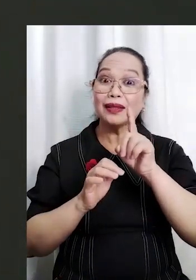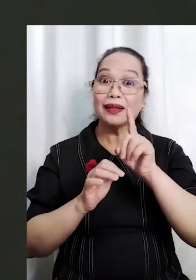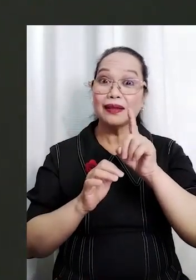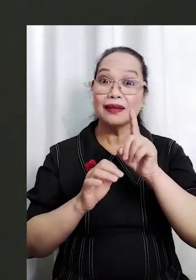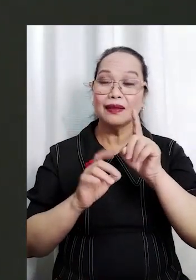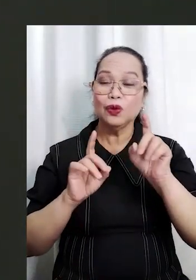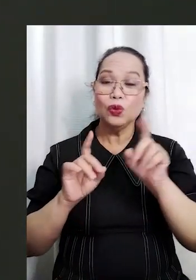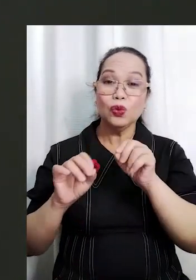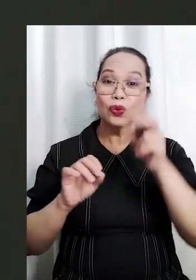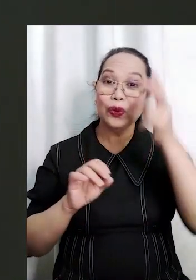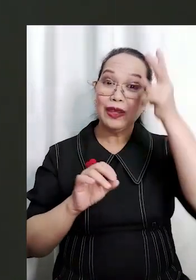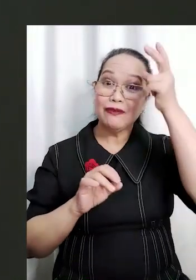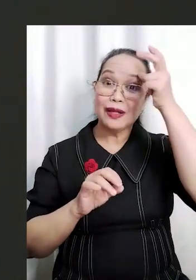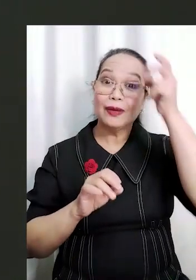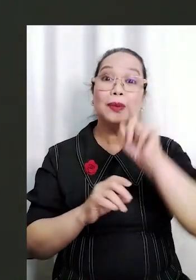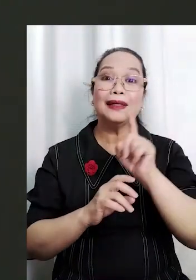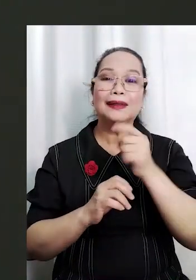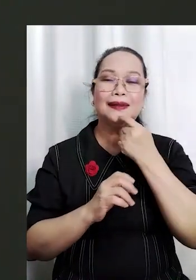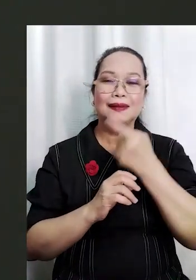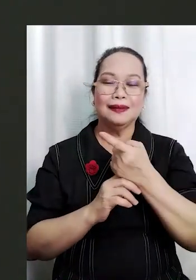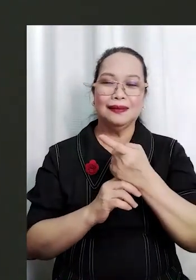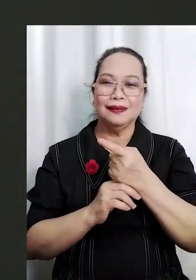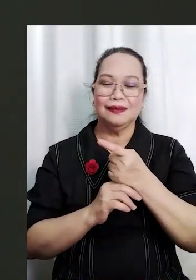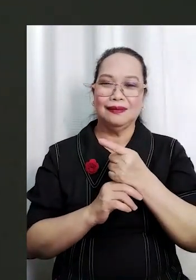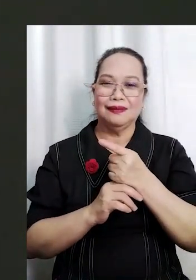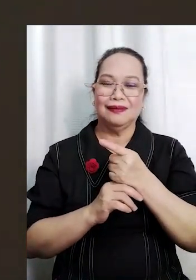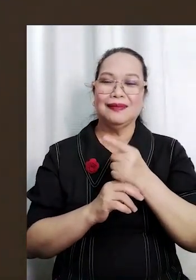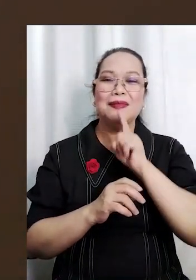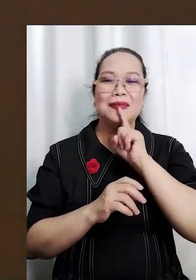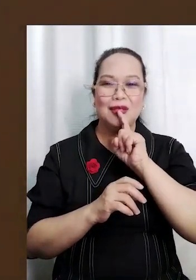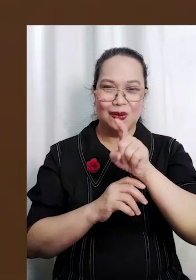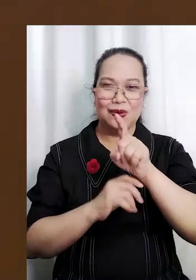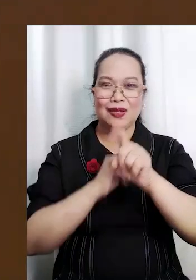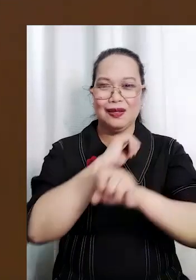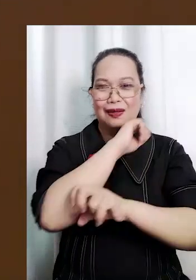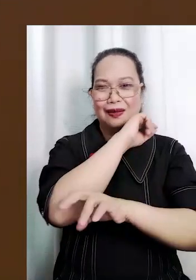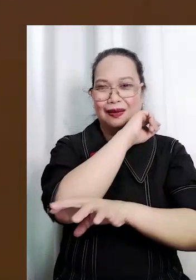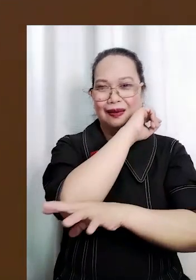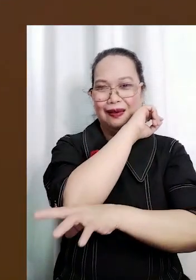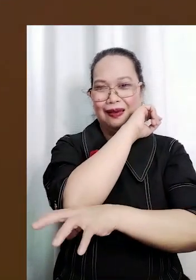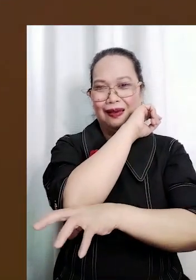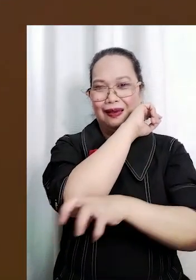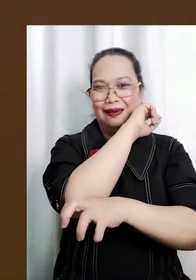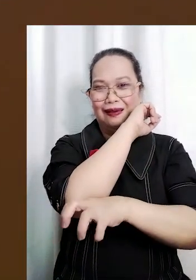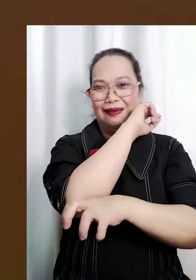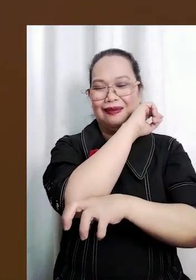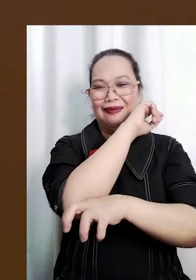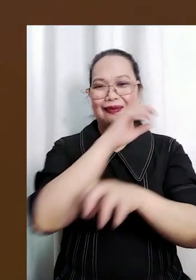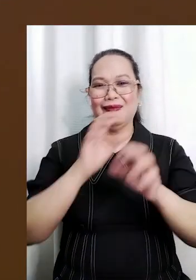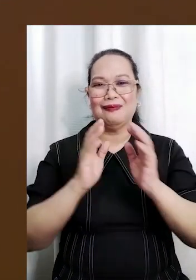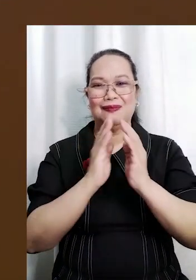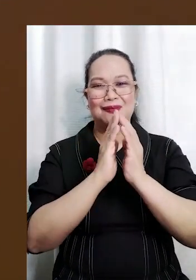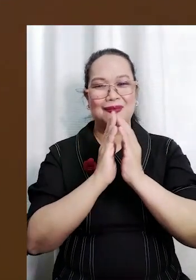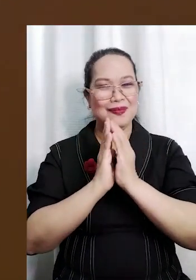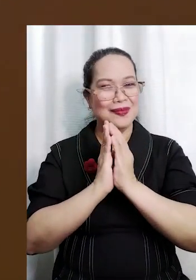2. And what is that? Be rooted in your relationship with